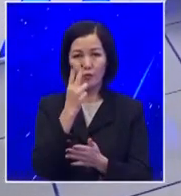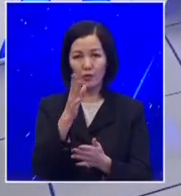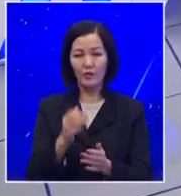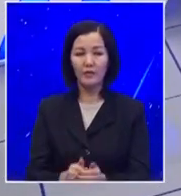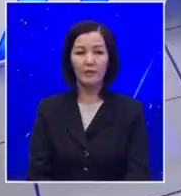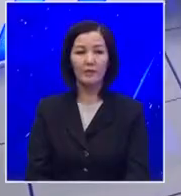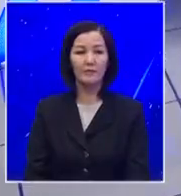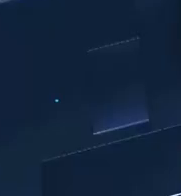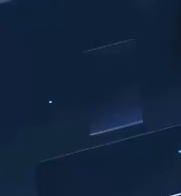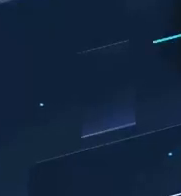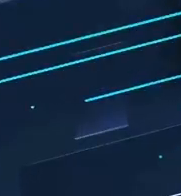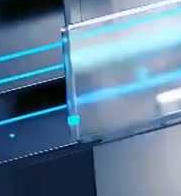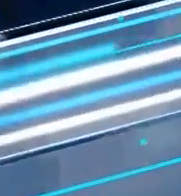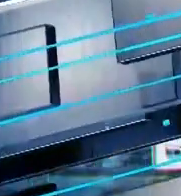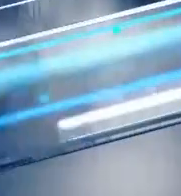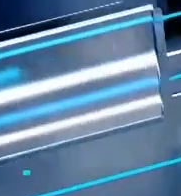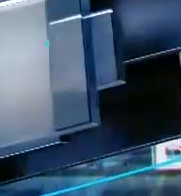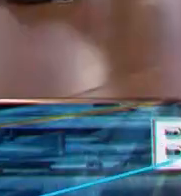көретіндеріңіз.